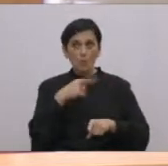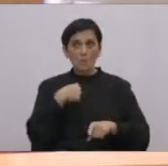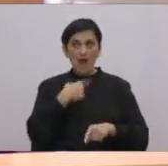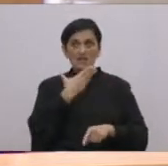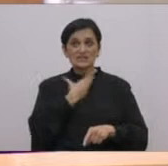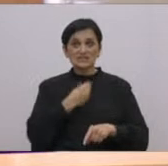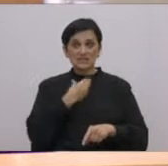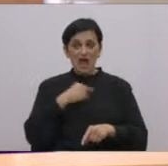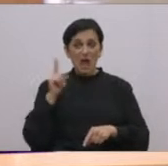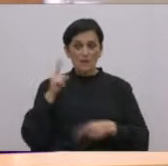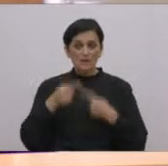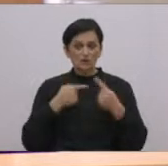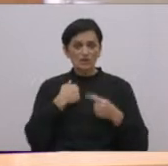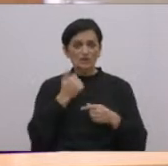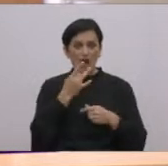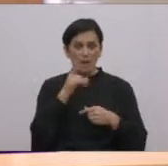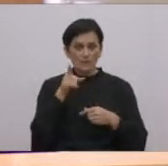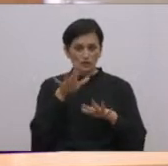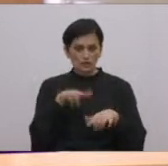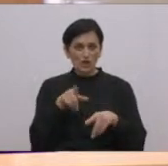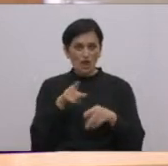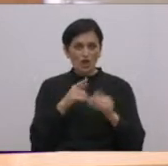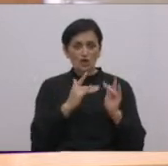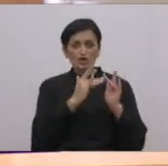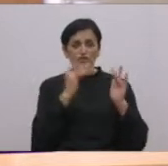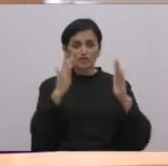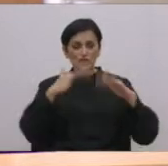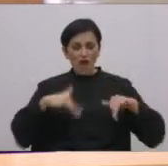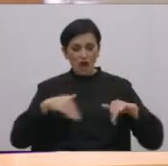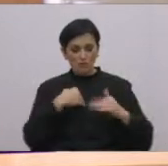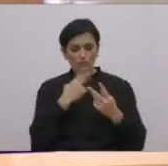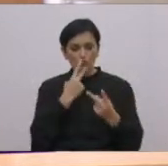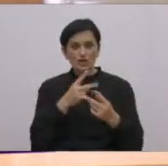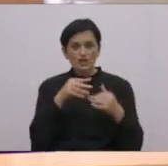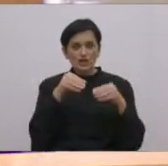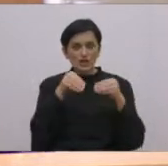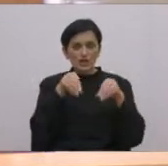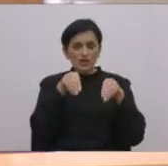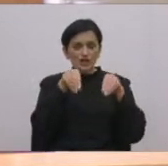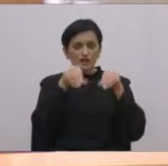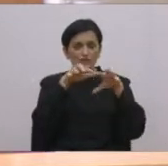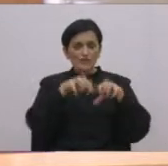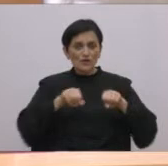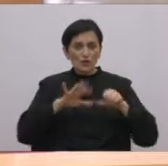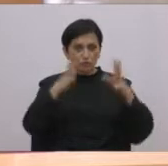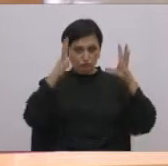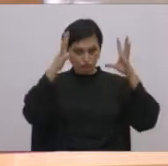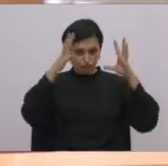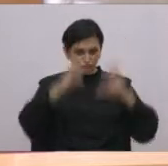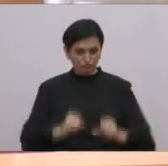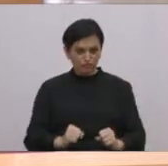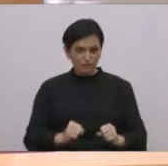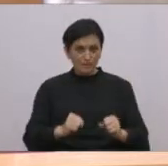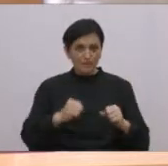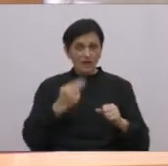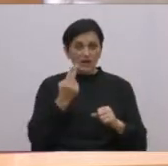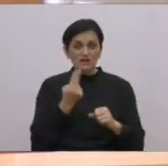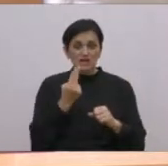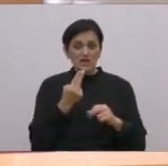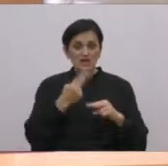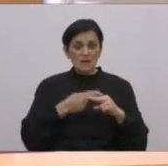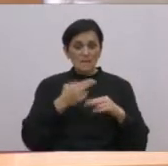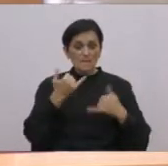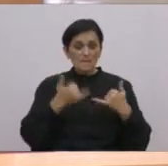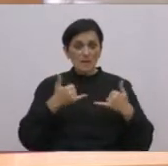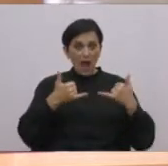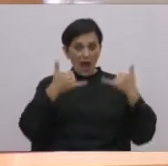სამტრედიდან ვარ წარმოშობილი, თანამდებობა ყოფილვარ მაგ ჩანგრეული ბურჯთან. ქვიშაკი არ გამოიშალა, ბურჯი ჩავარდა სამტენში, ანუ ბეტონის მედეგობის